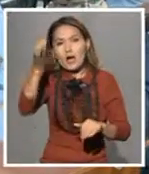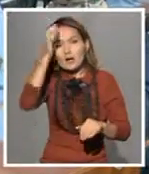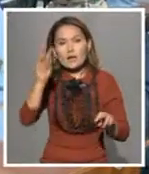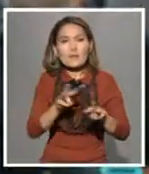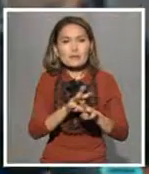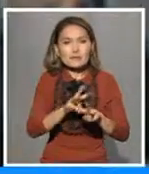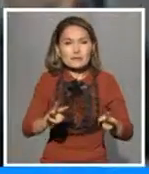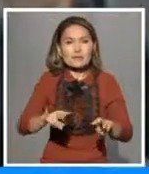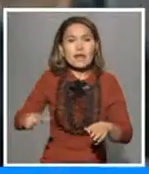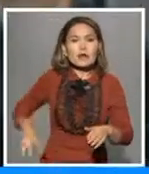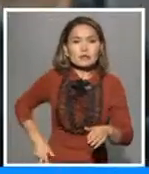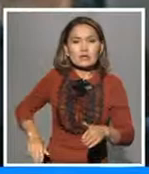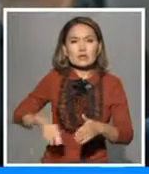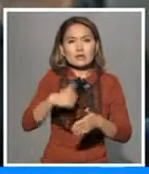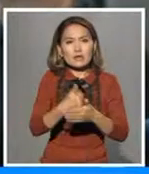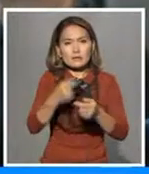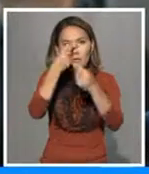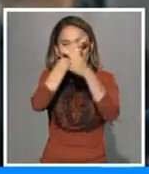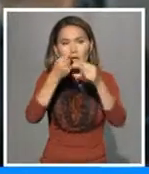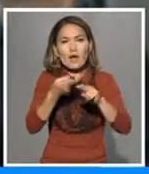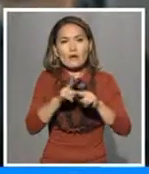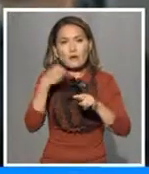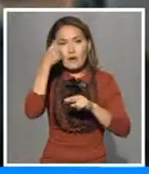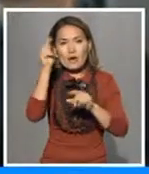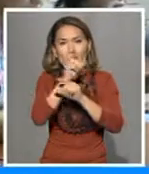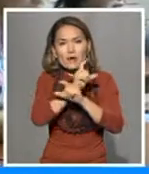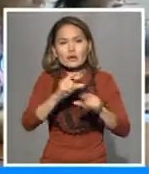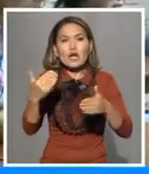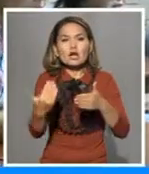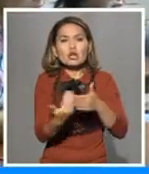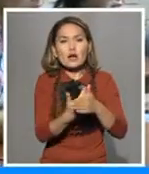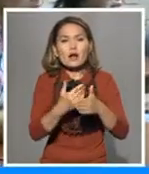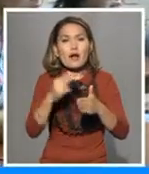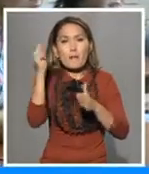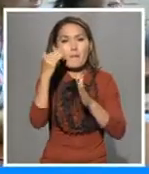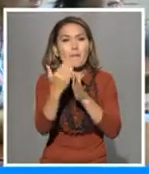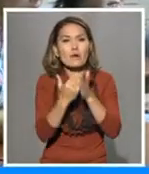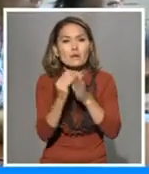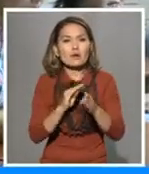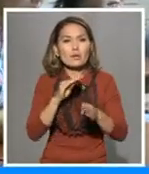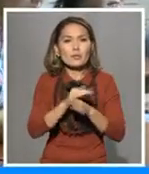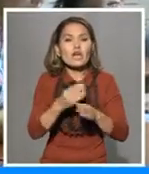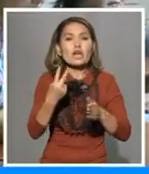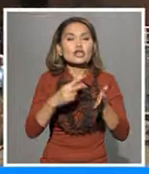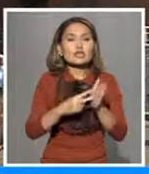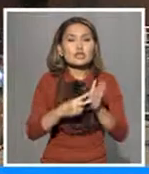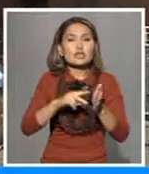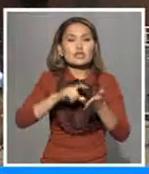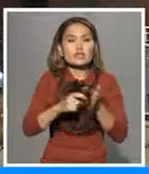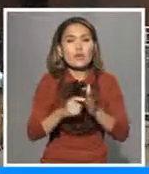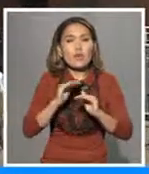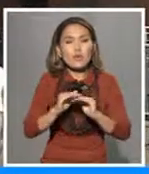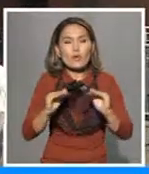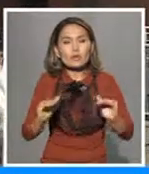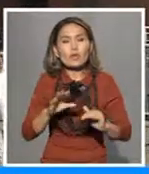департамент директоры Жаңыл Жонтаева жеткізді. Сондай ақ биыл мектептерде жаңа пәндер қосылады. 7-ші сынып оқушылары өлкетану пәнін